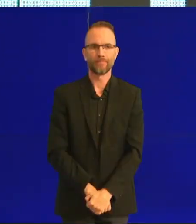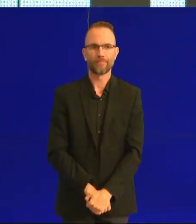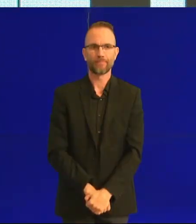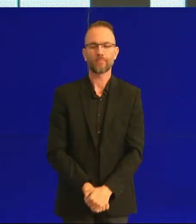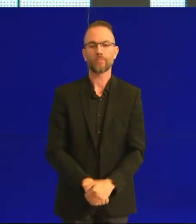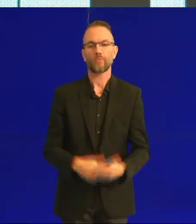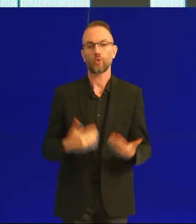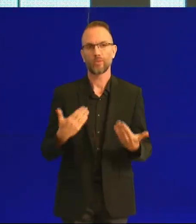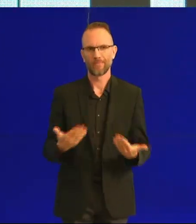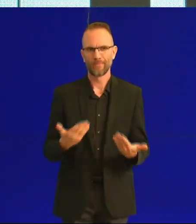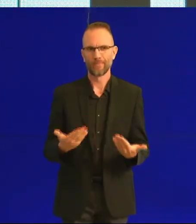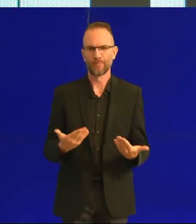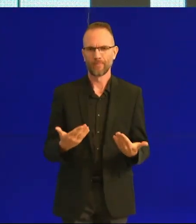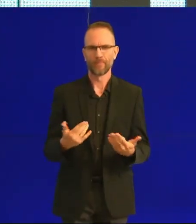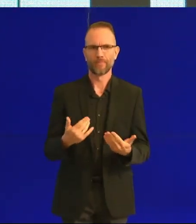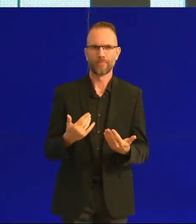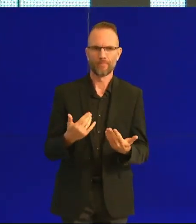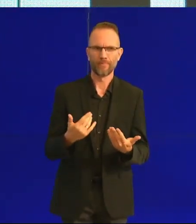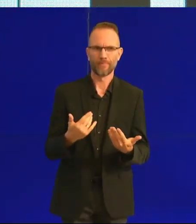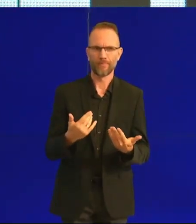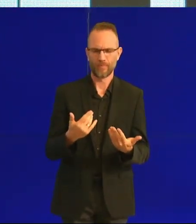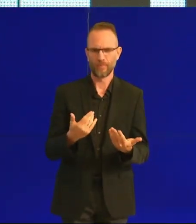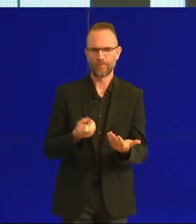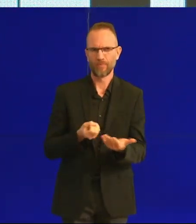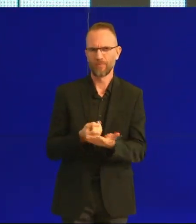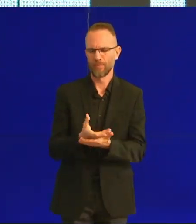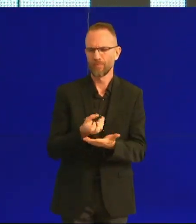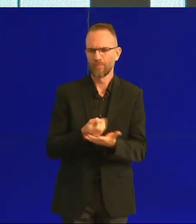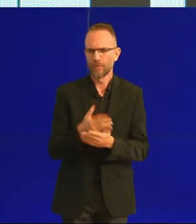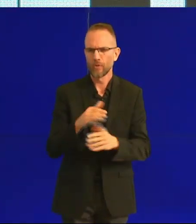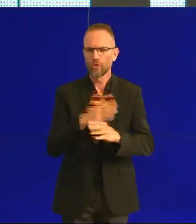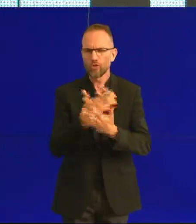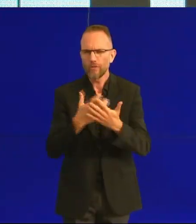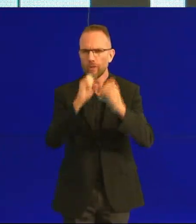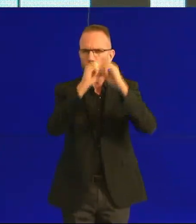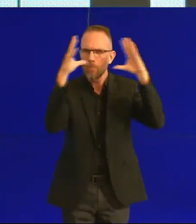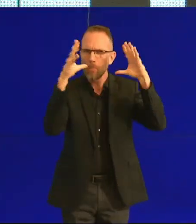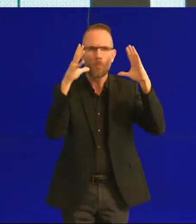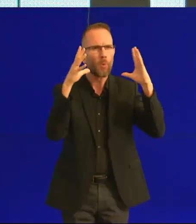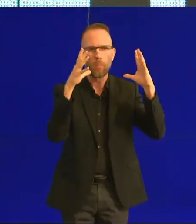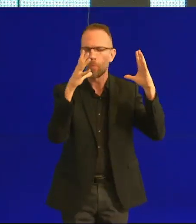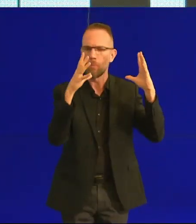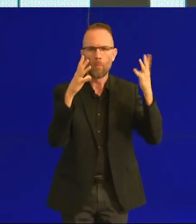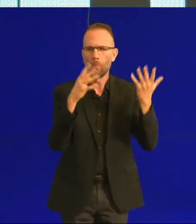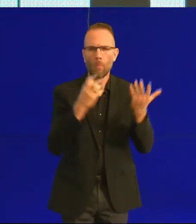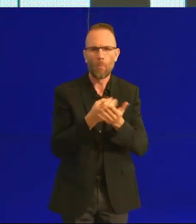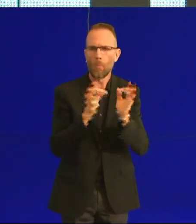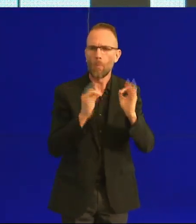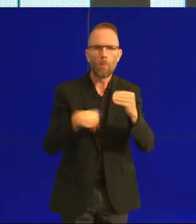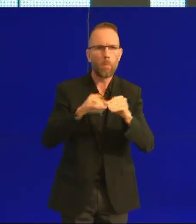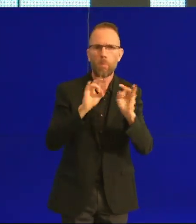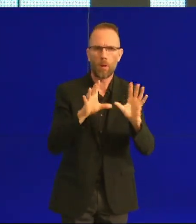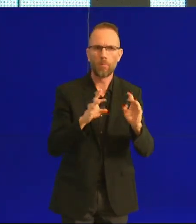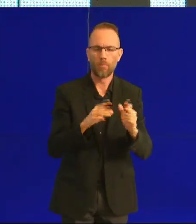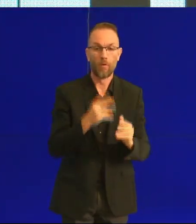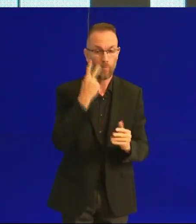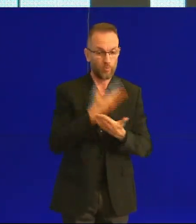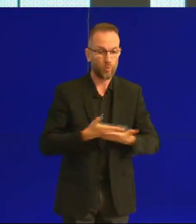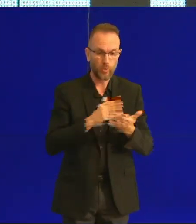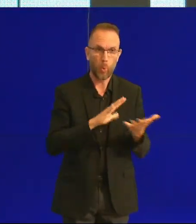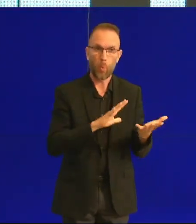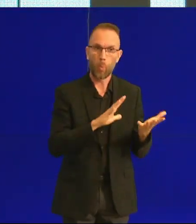continuent et continuent à avancer dans la même direction donc nous et nous sommes dans une tendance vers la